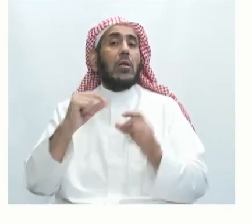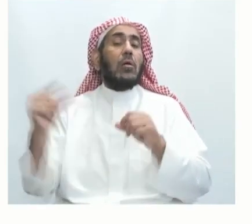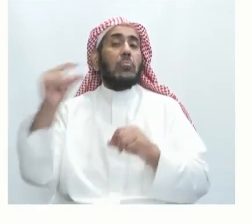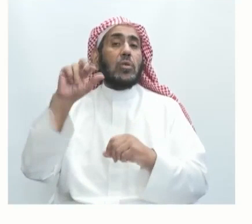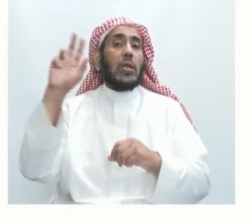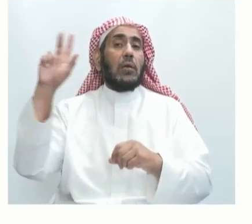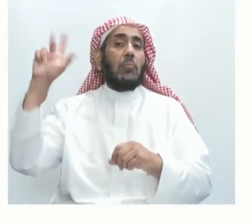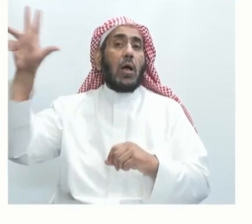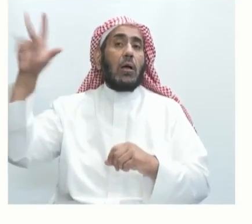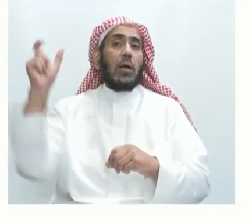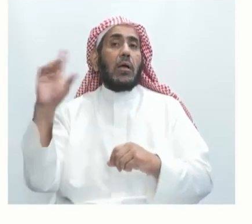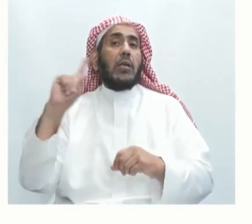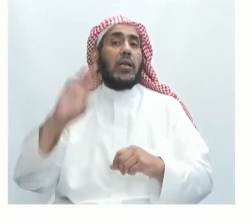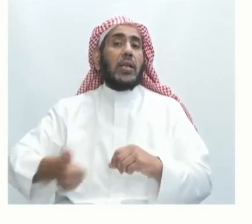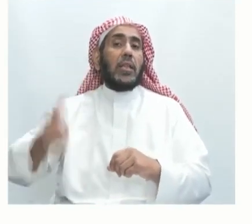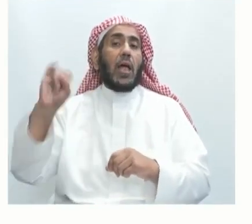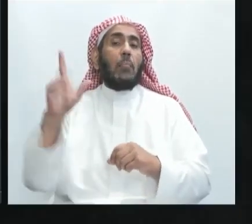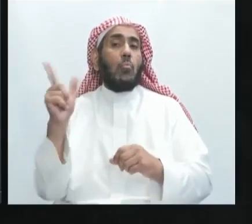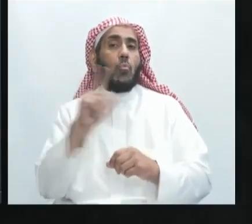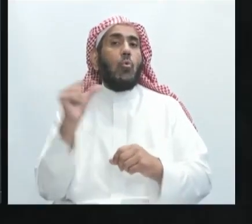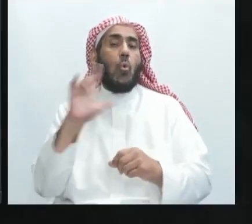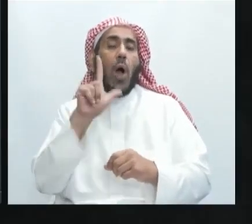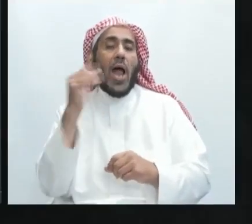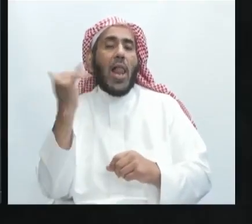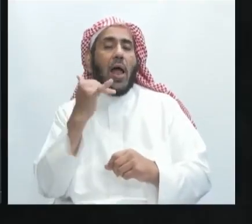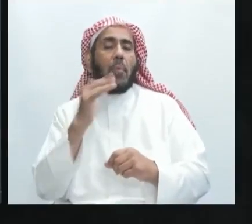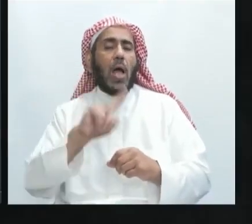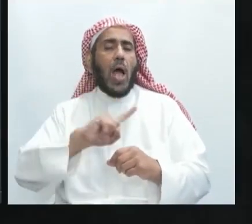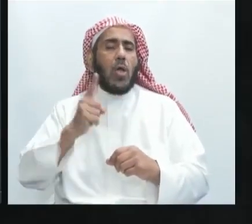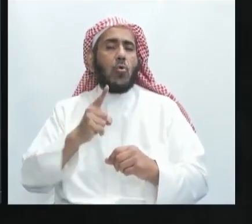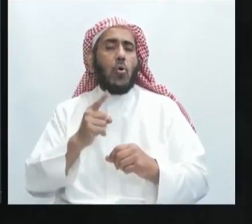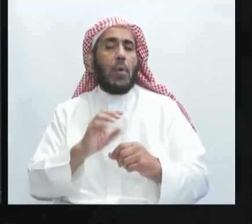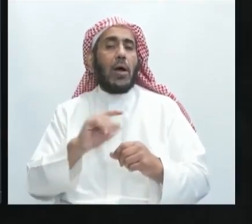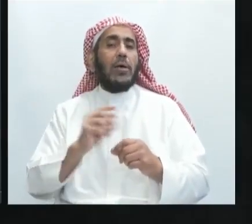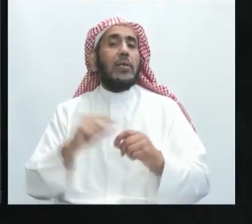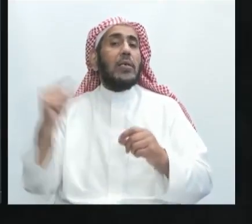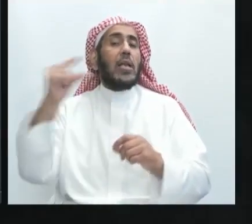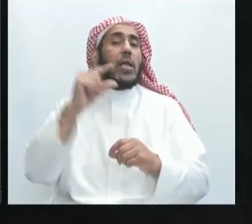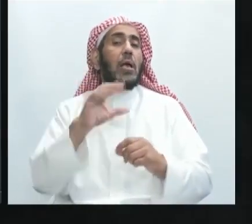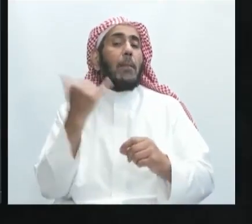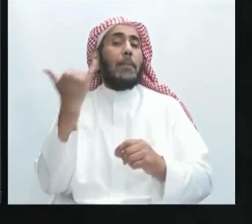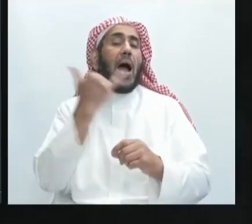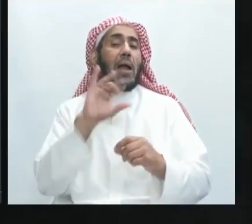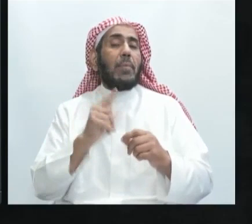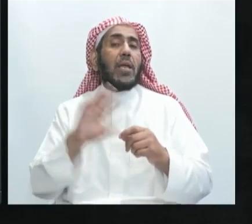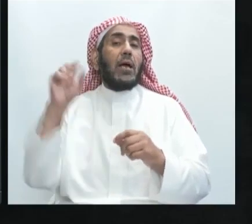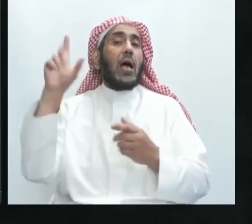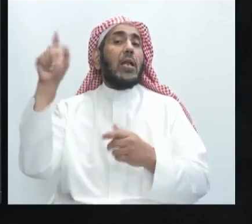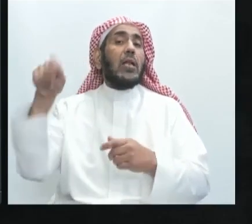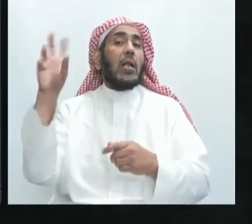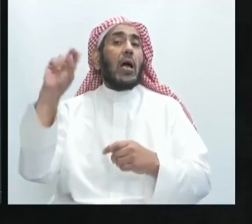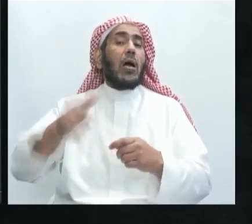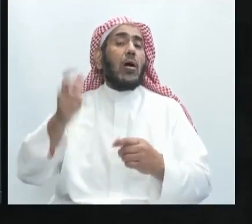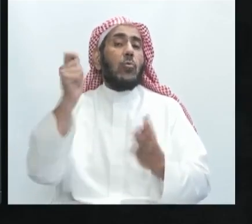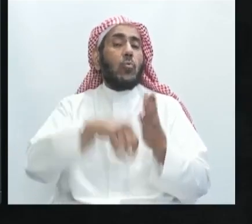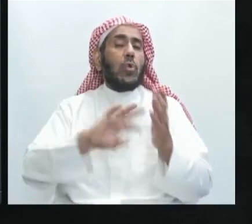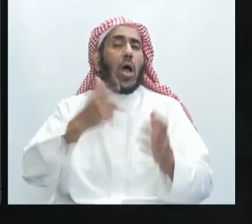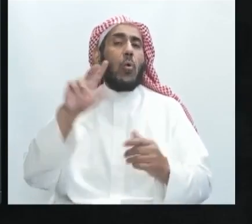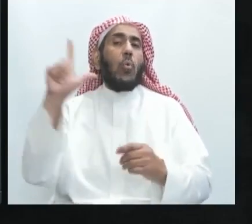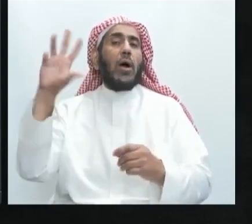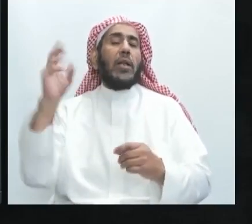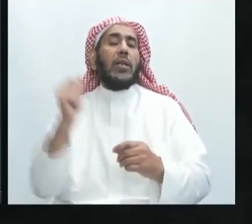هو المصطلح العربي فاذا نقول ايهما مصطلح عربي القانون ام النظام الاجابه